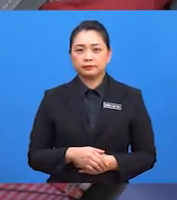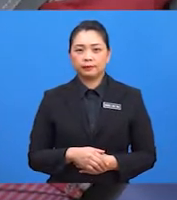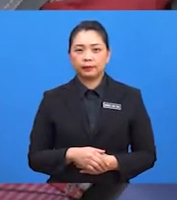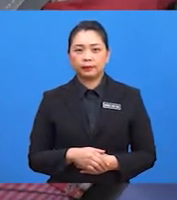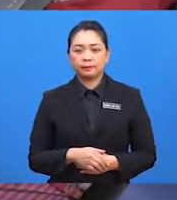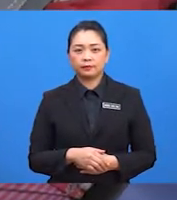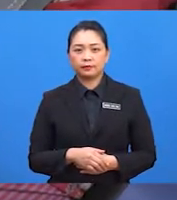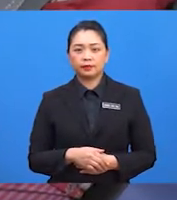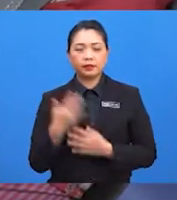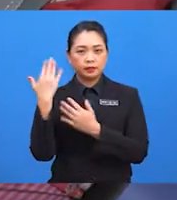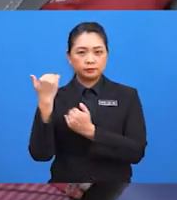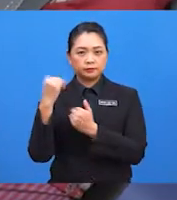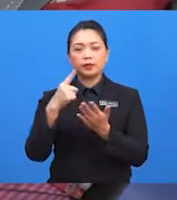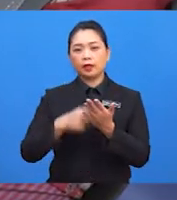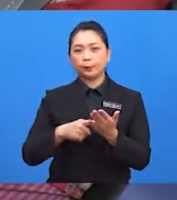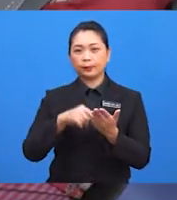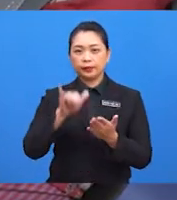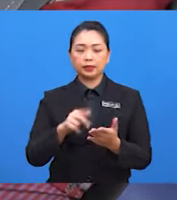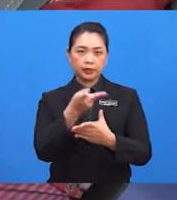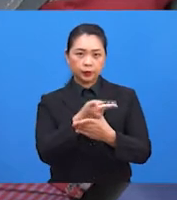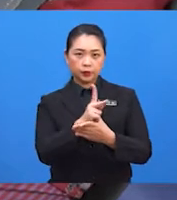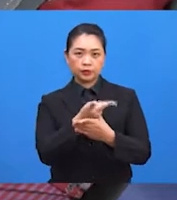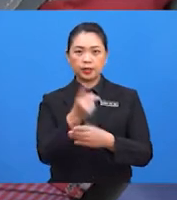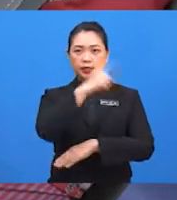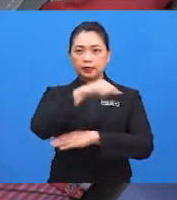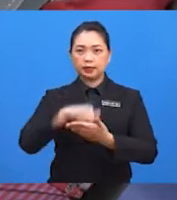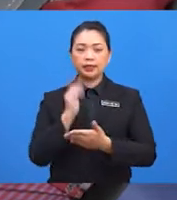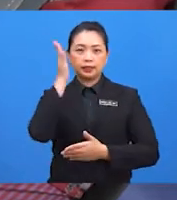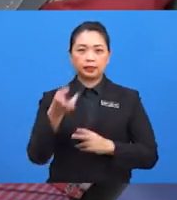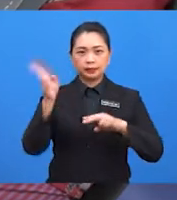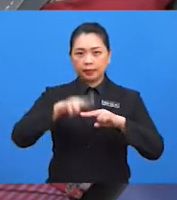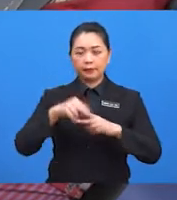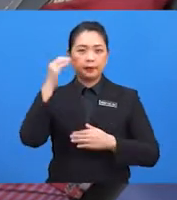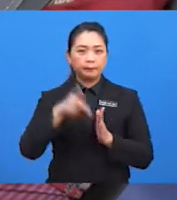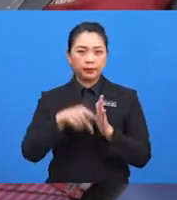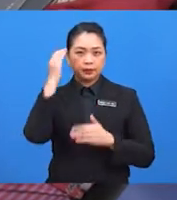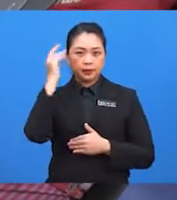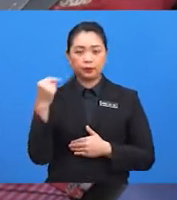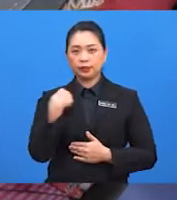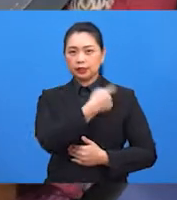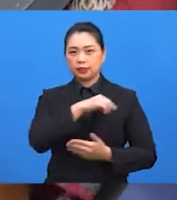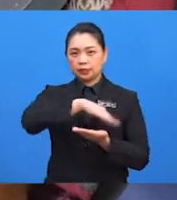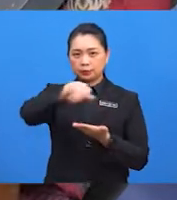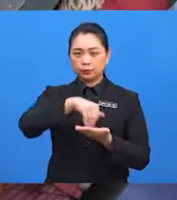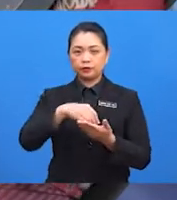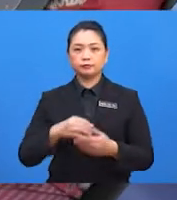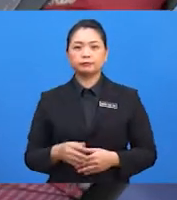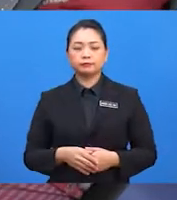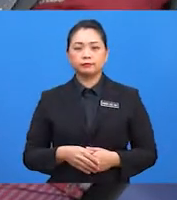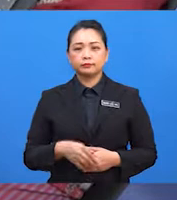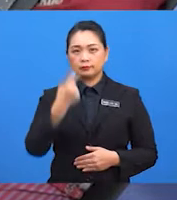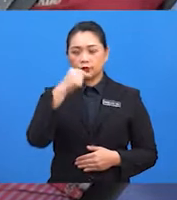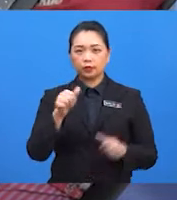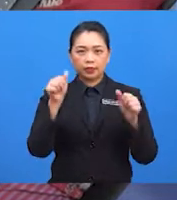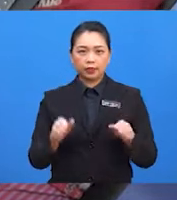semasa. Semoga apa yang dikongsikan pada hari ini akan menambahkan pengetahuan kita semua. Bagi pihak ahli panel